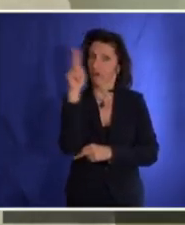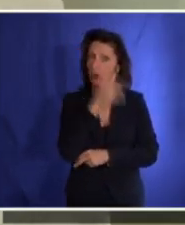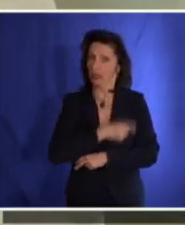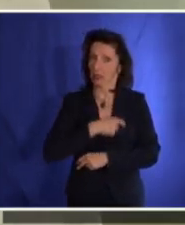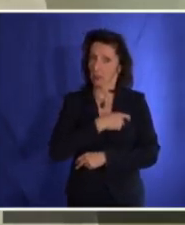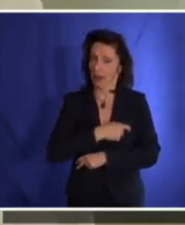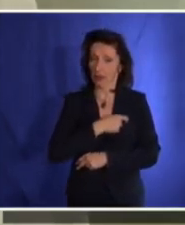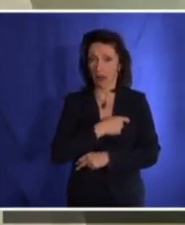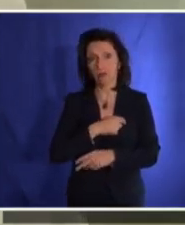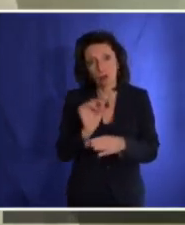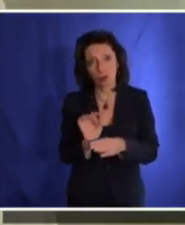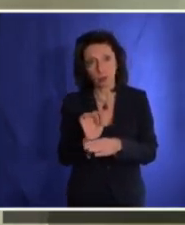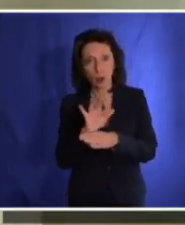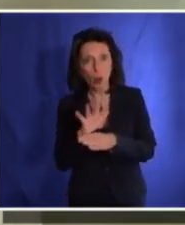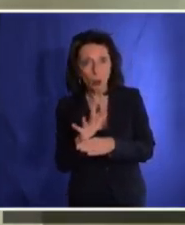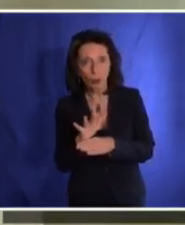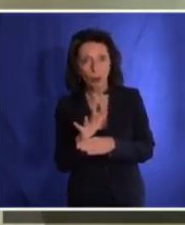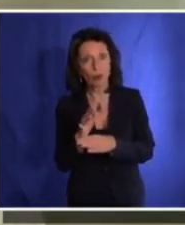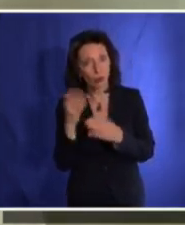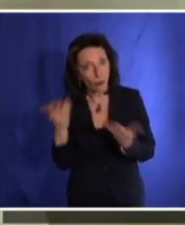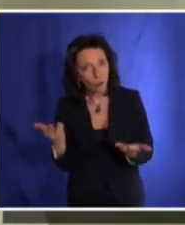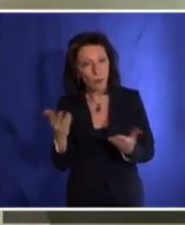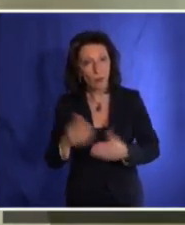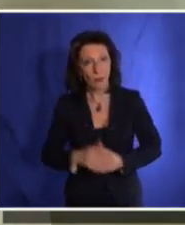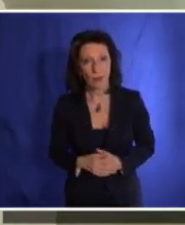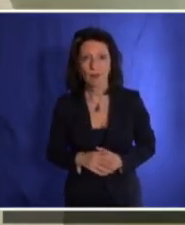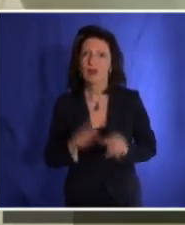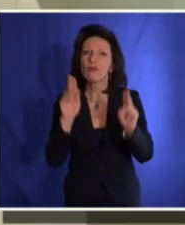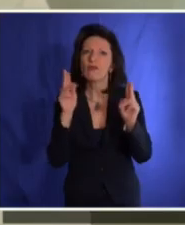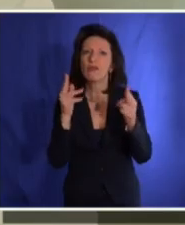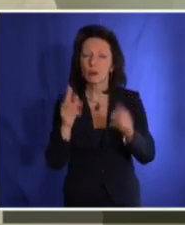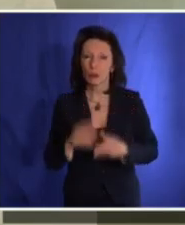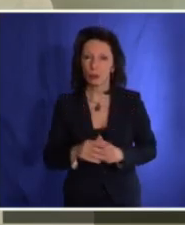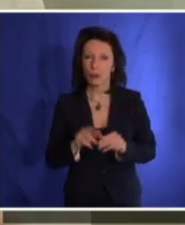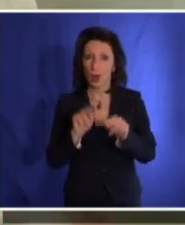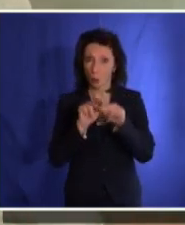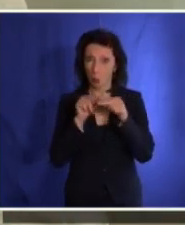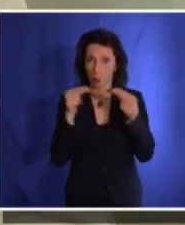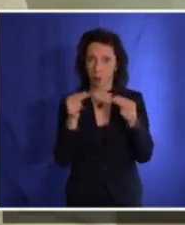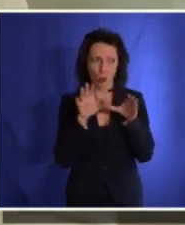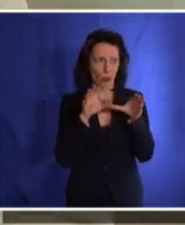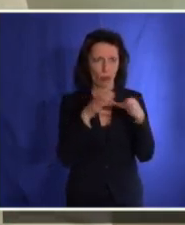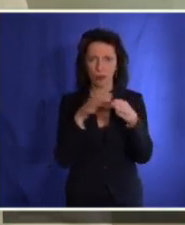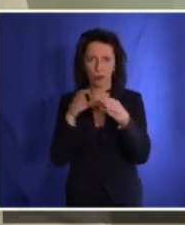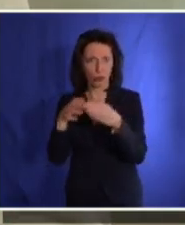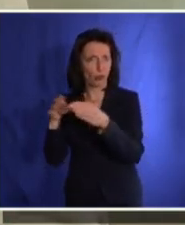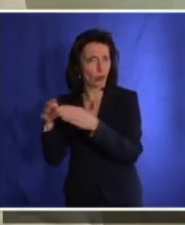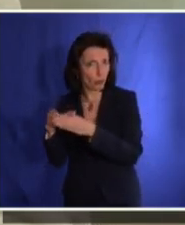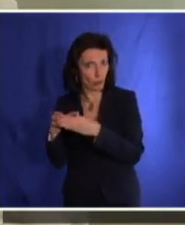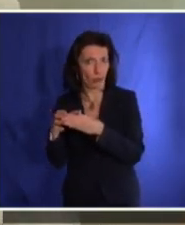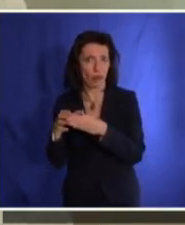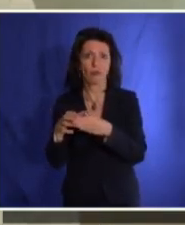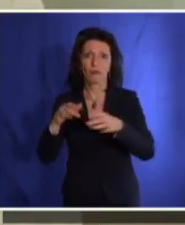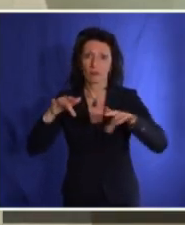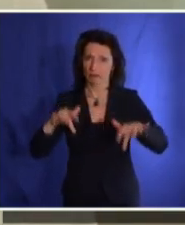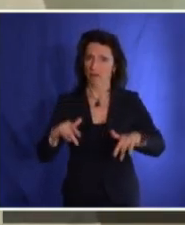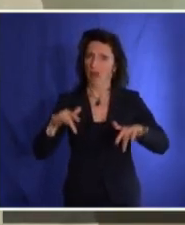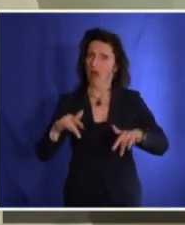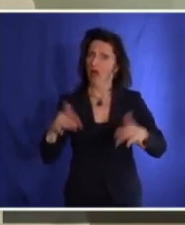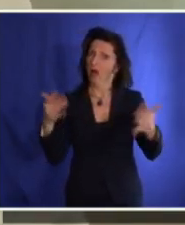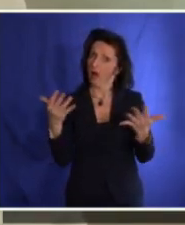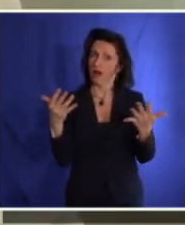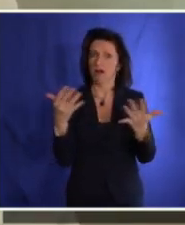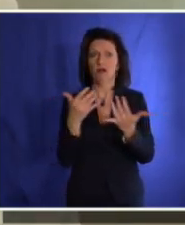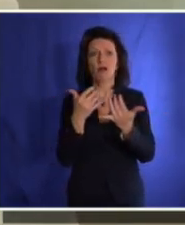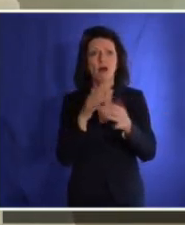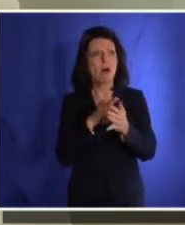das Volkspartei Niederösterreich. Denn unsere Bünde sind unsere Breite und unsere Breite